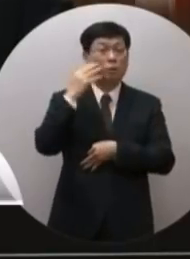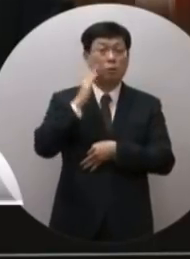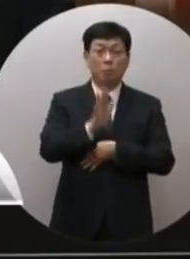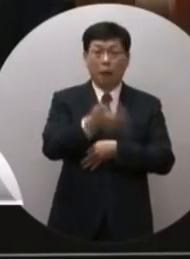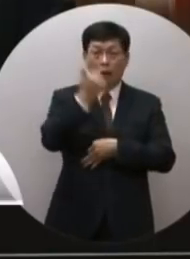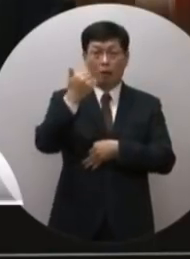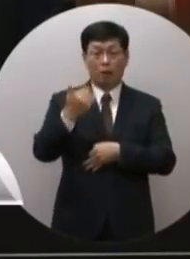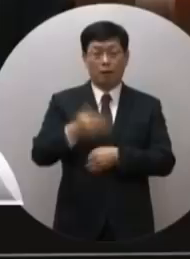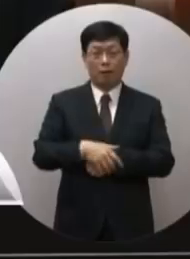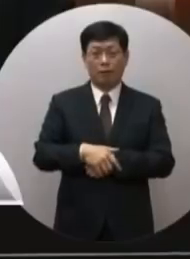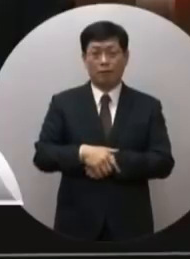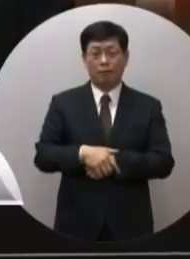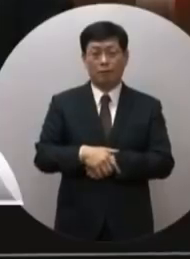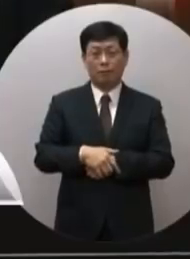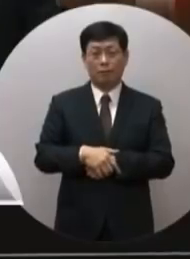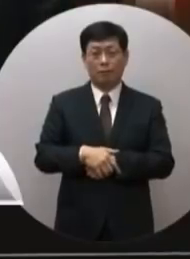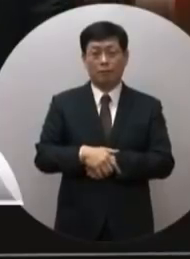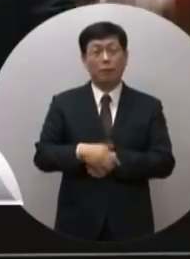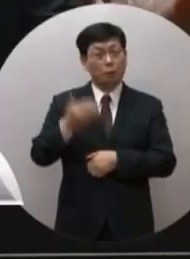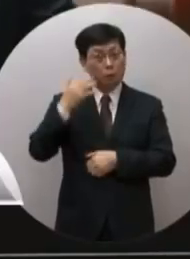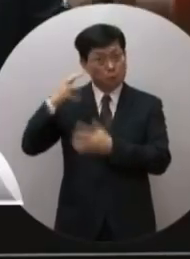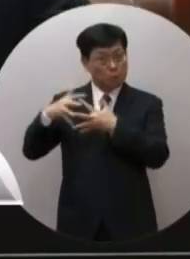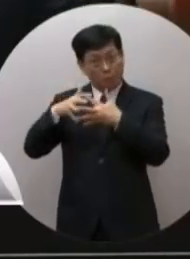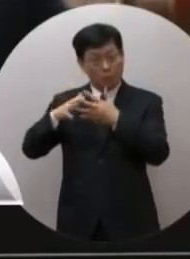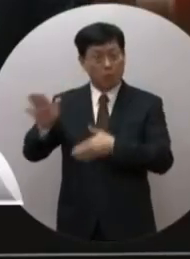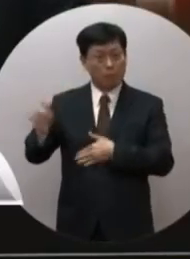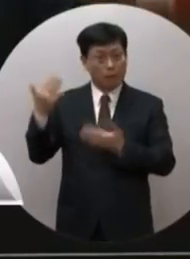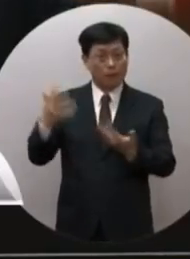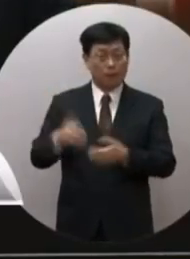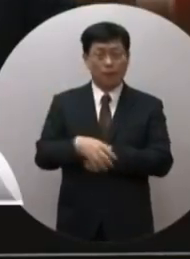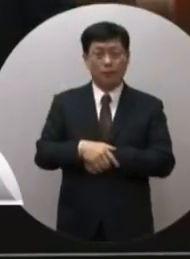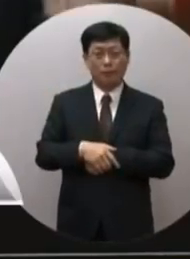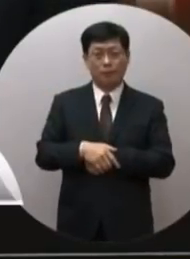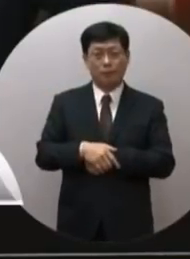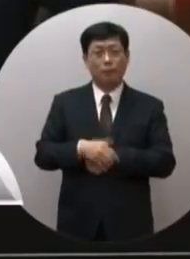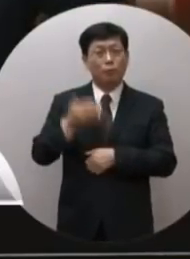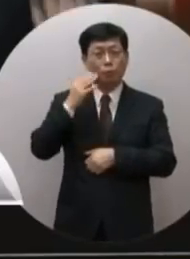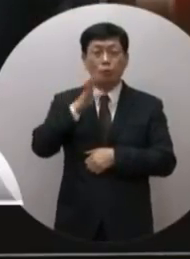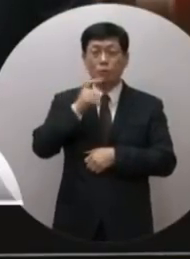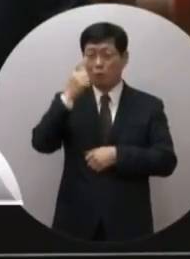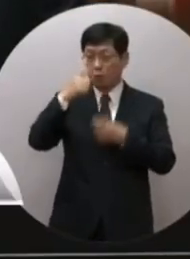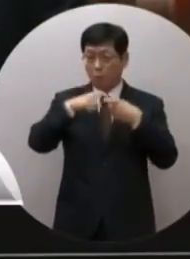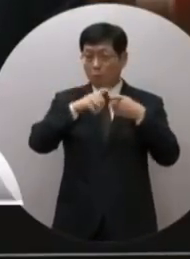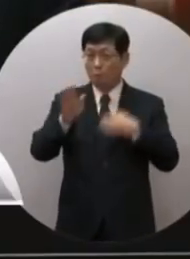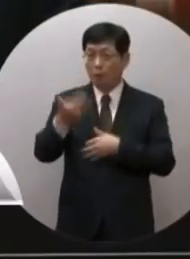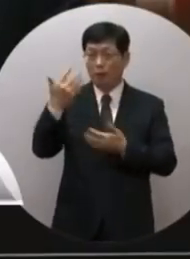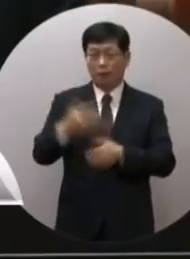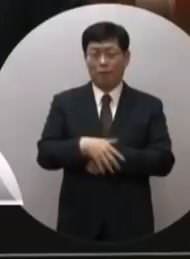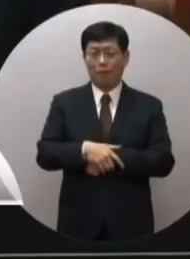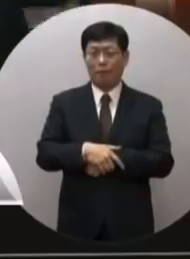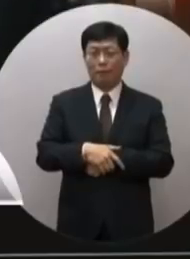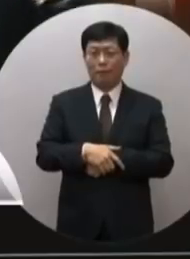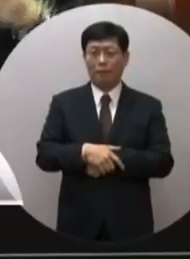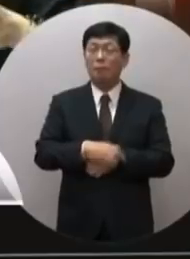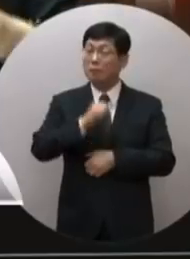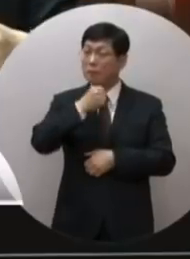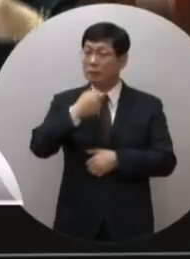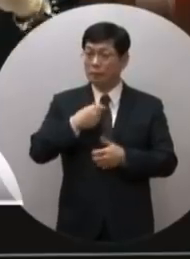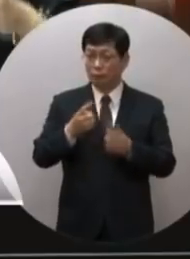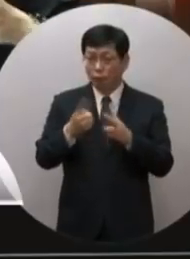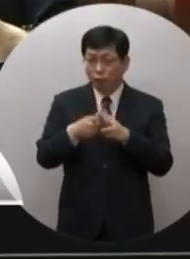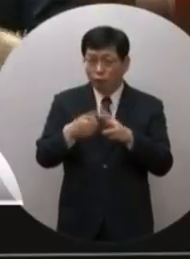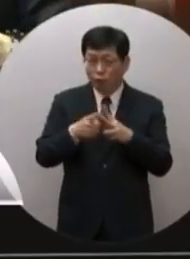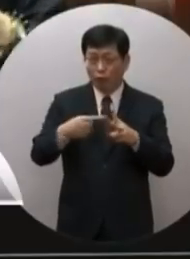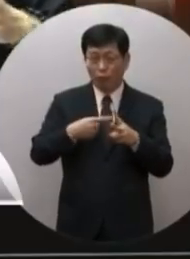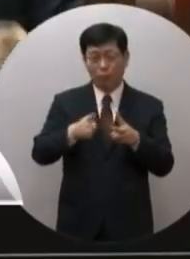再是市场，当美国已经不再是市场，当欧盟已经不再是市场，台湾这么